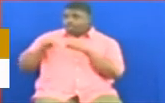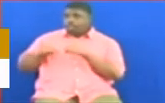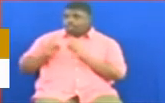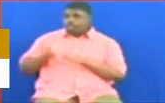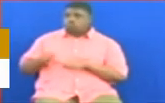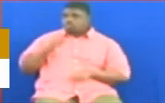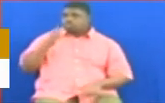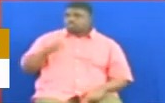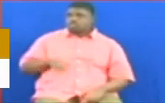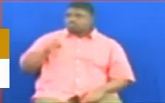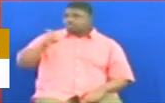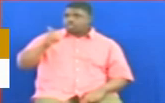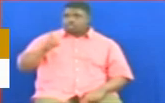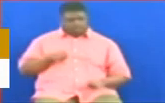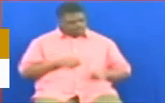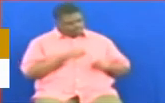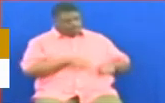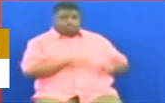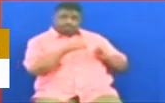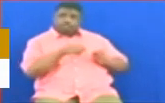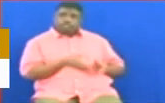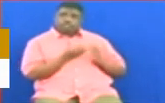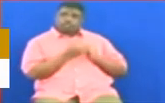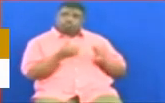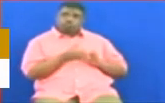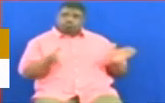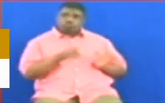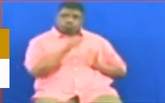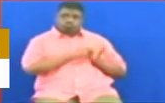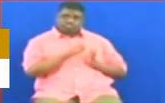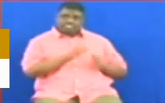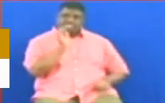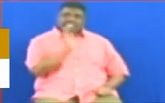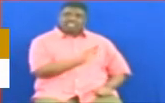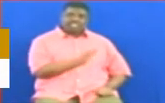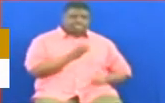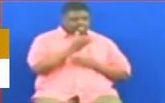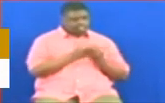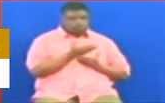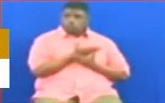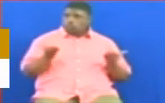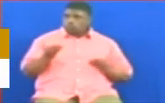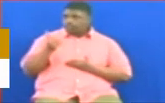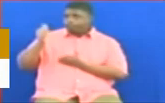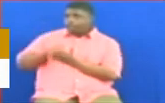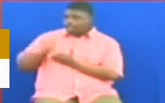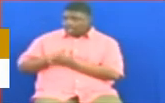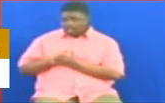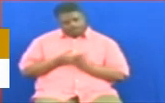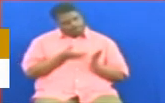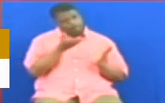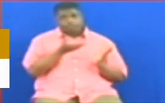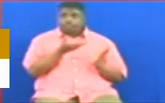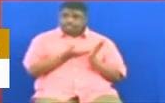ni Zanzibar, na mamlaka inaweza kufungua ofisi yake katika eneo lolote la Tanzania bara, na kukapendekezwa